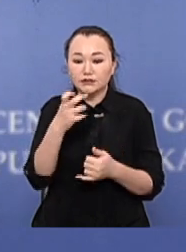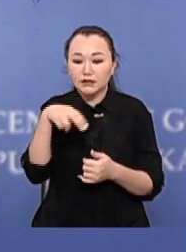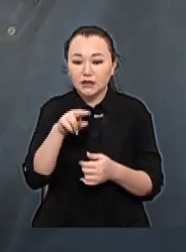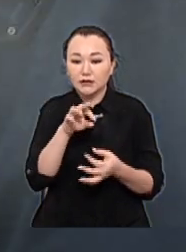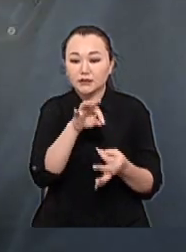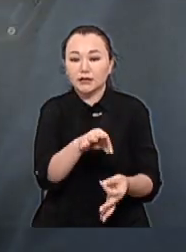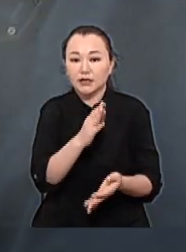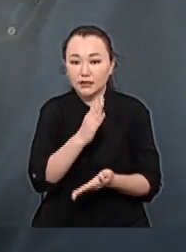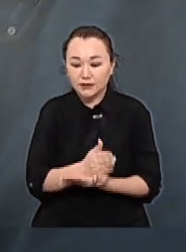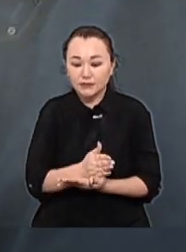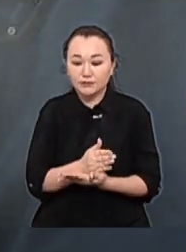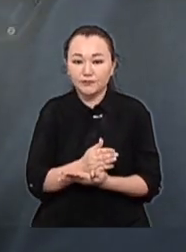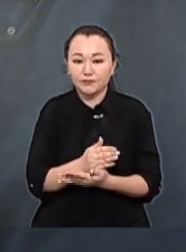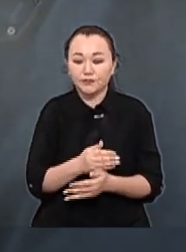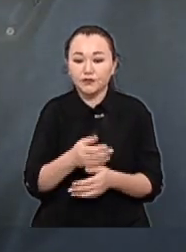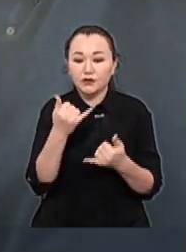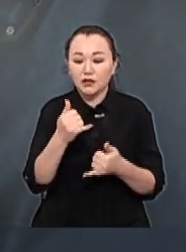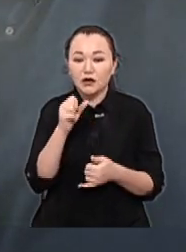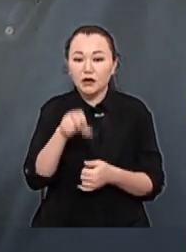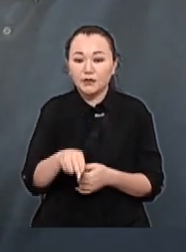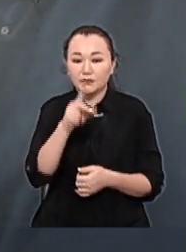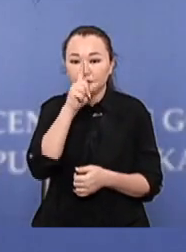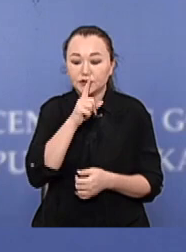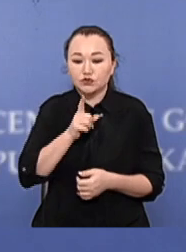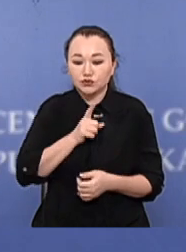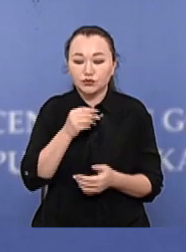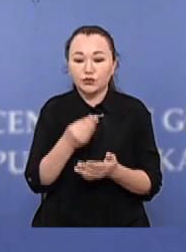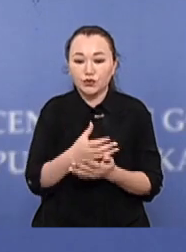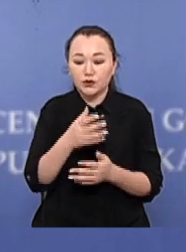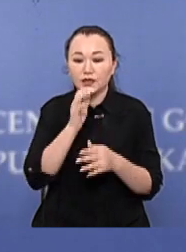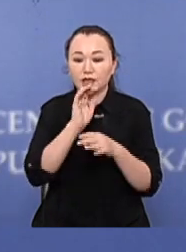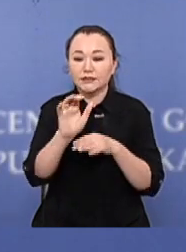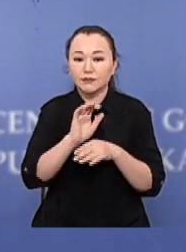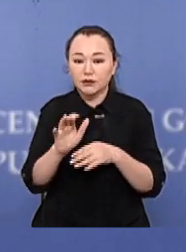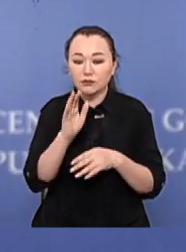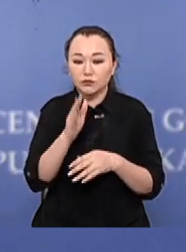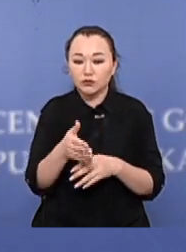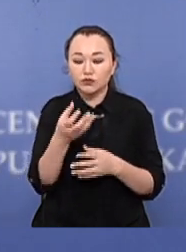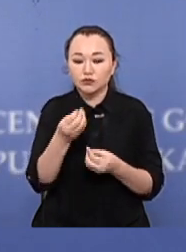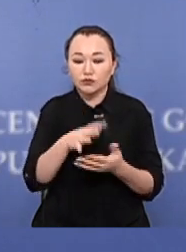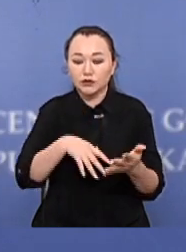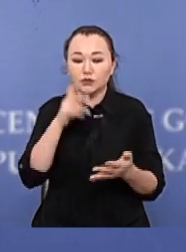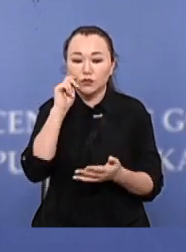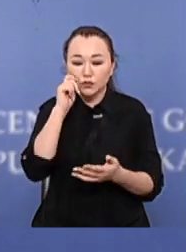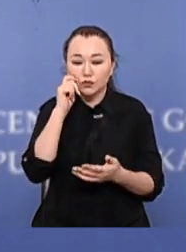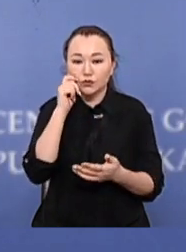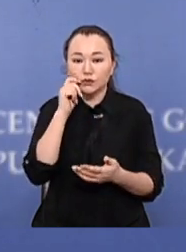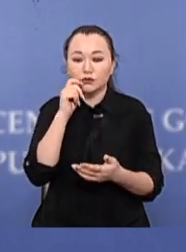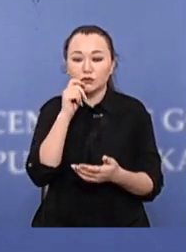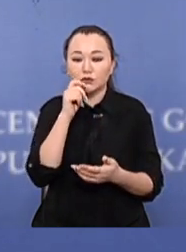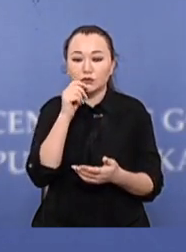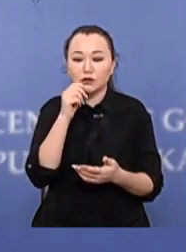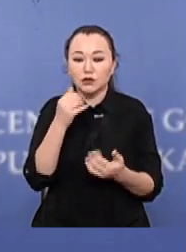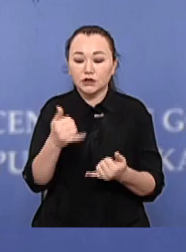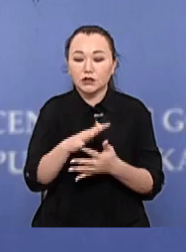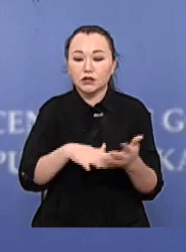жатыр. Осы сәуір айды күтіп, қымбатпен экспортқа шығару үшін. Әлде жуаныш